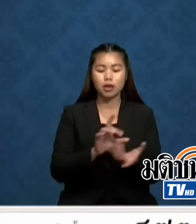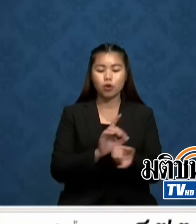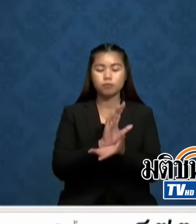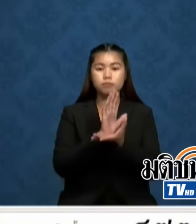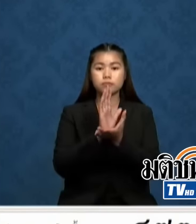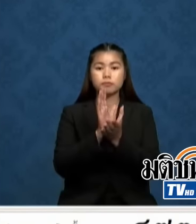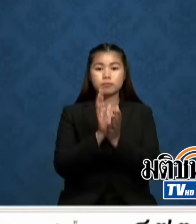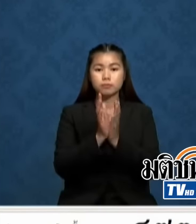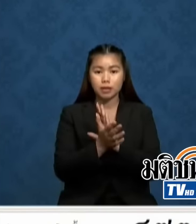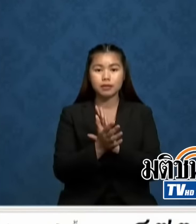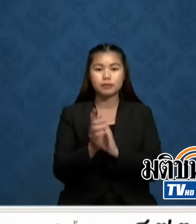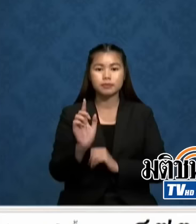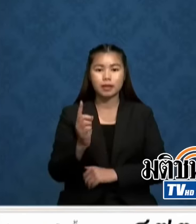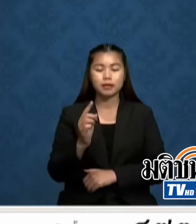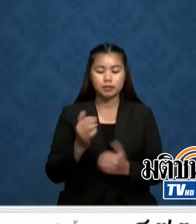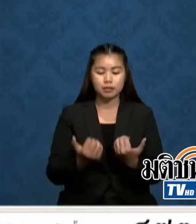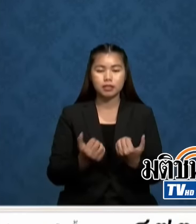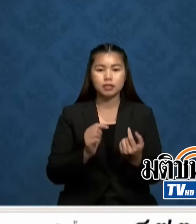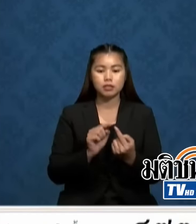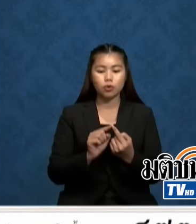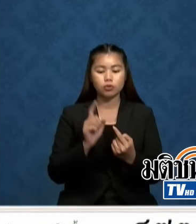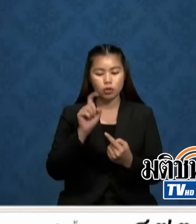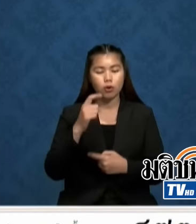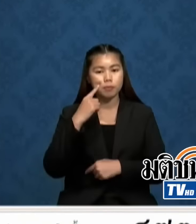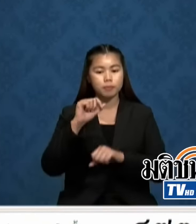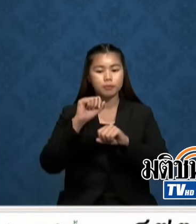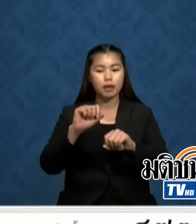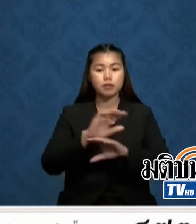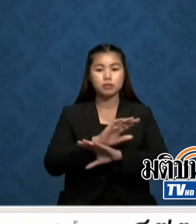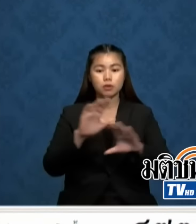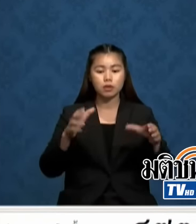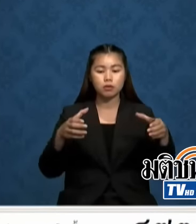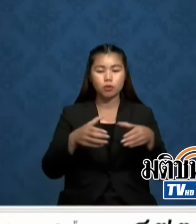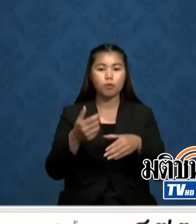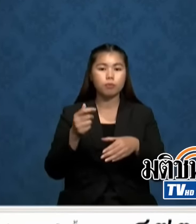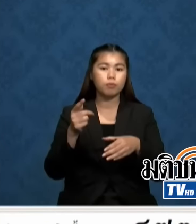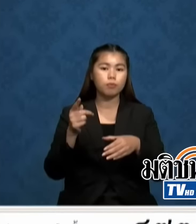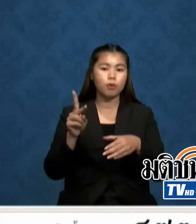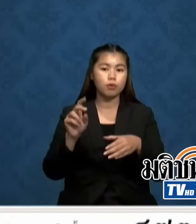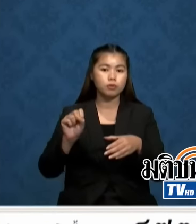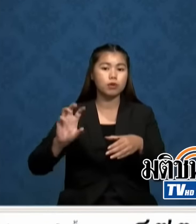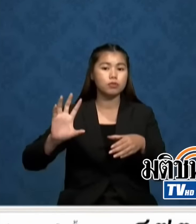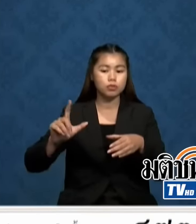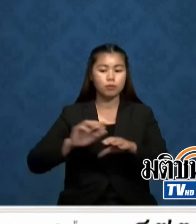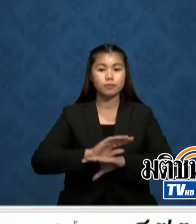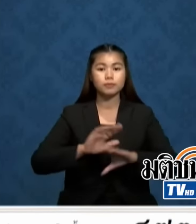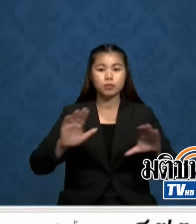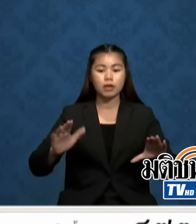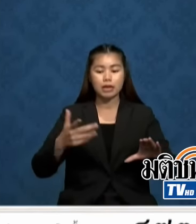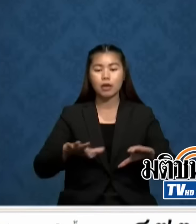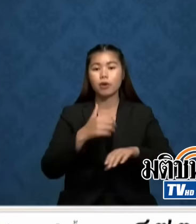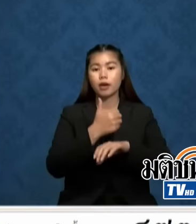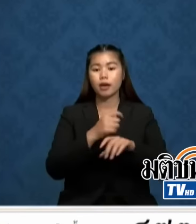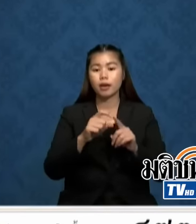แปลงไปโดยที่เป็นการสมควรยกเลิกประกาศคณะรักษาความสงบแห่งชาติและคำสั่งหัว